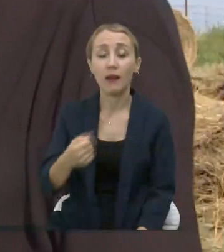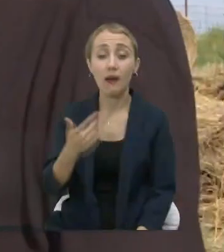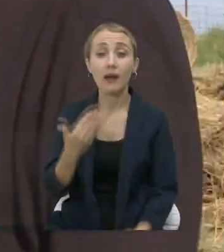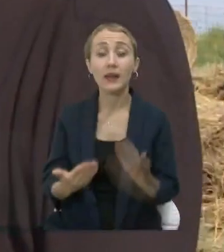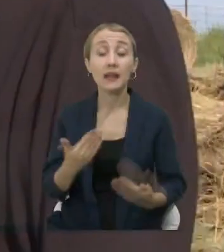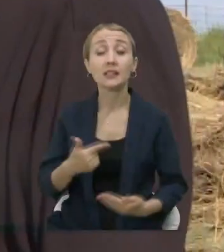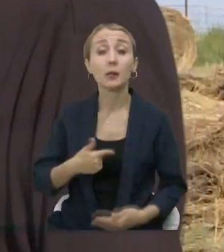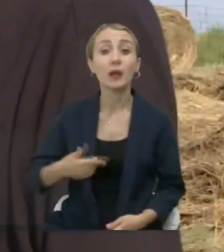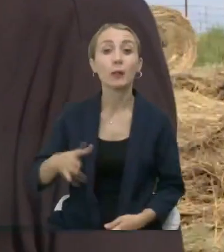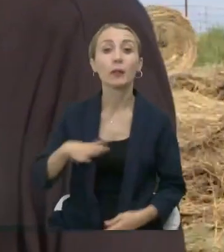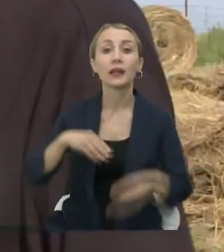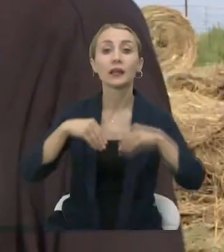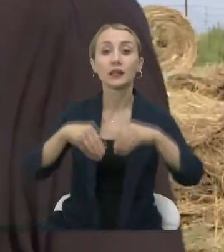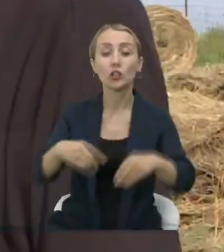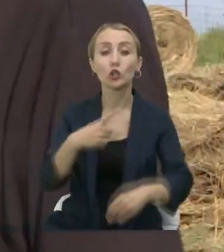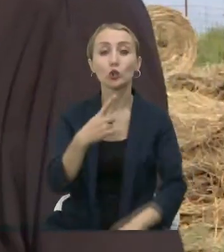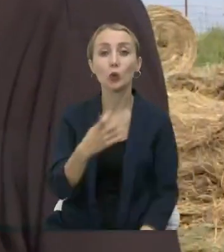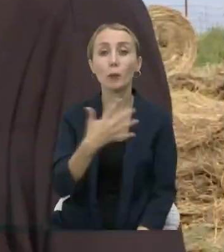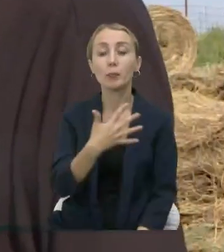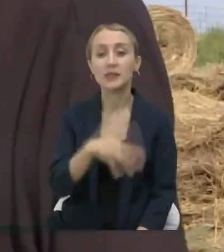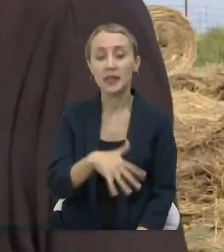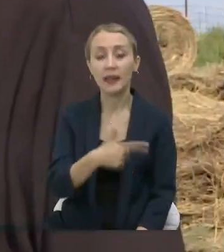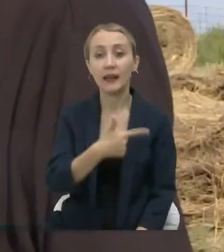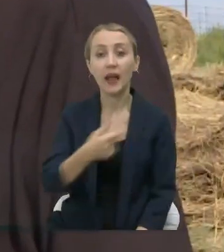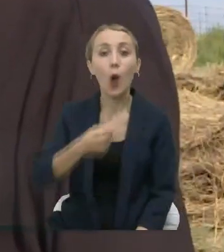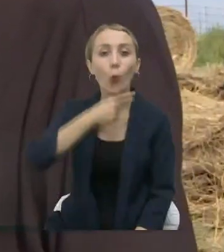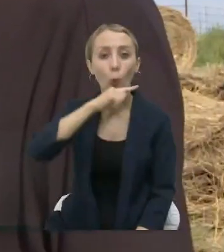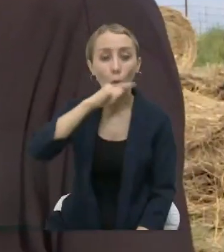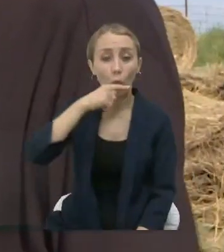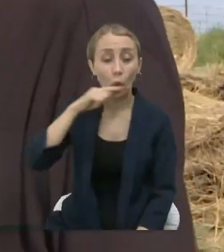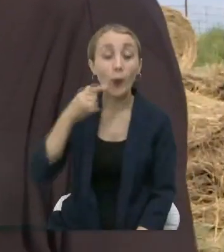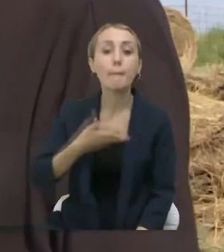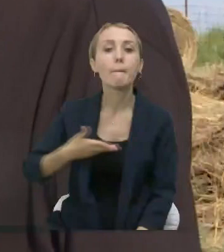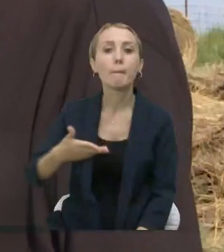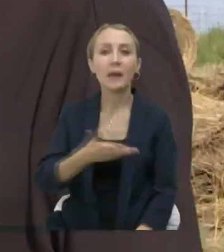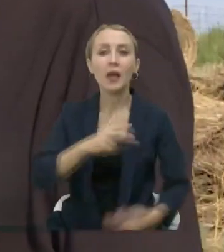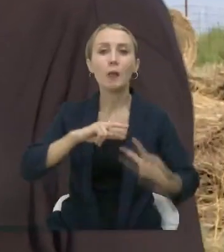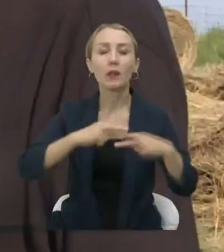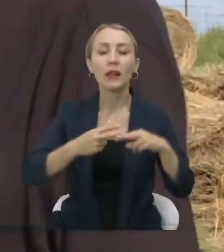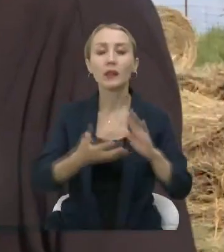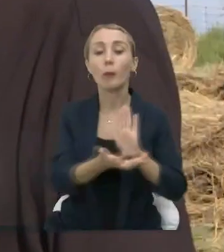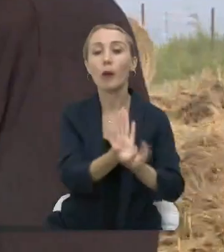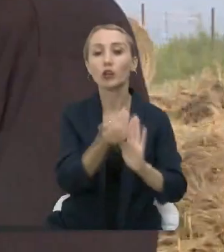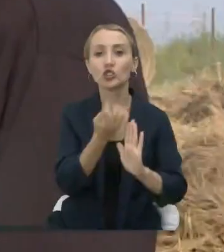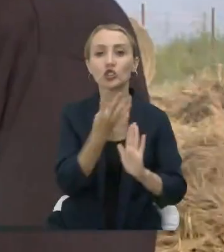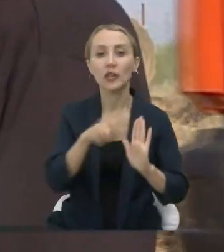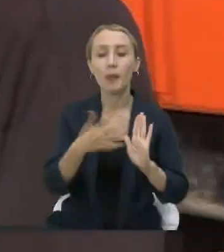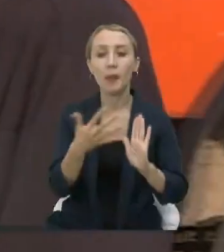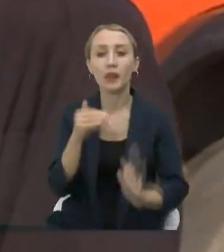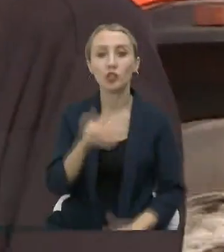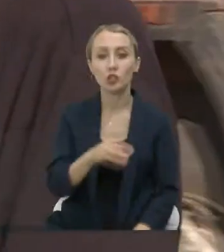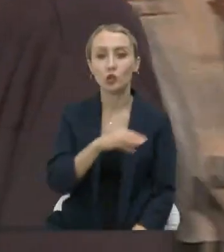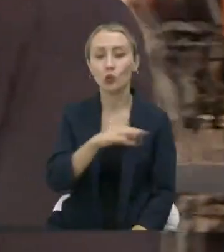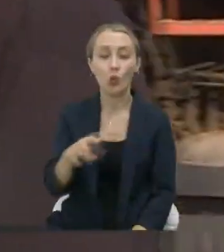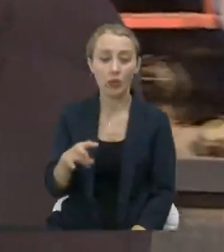засеяли 150 гектар кукурузы, мы планируем получить 4500 тонн. Сейчас в данный